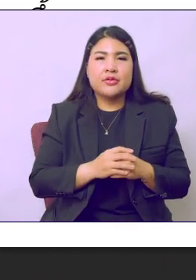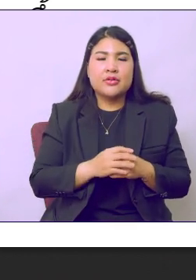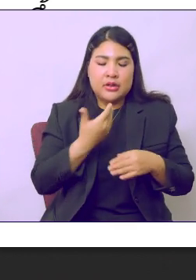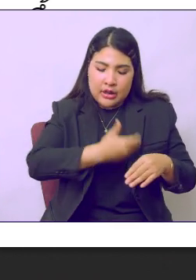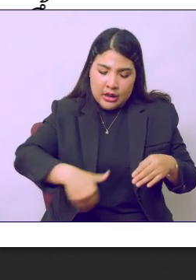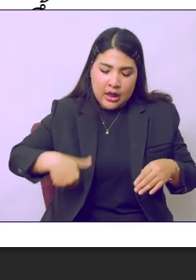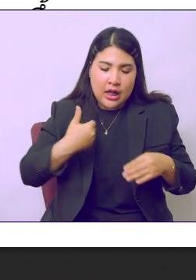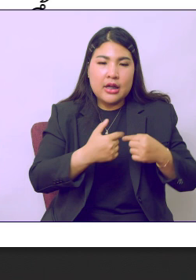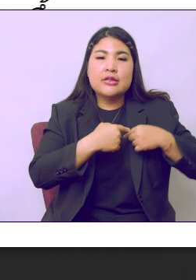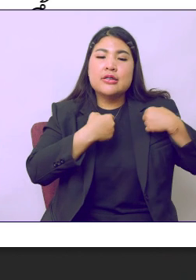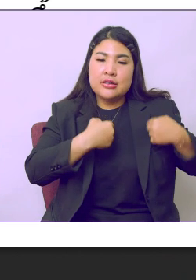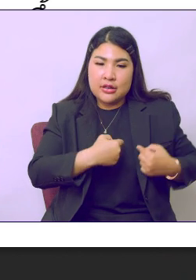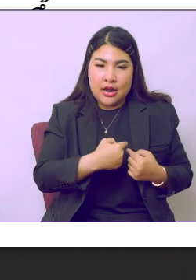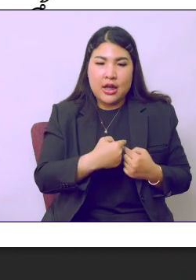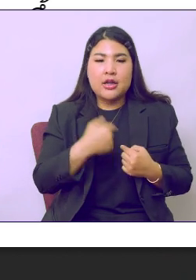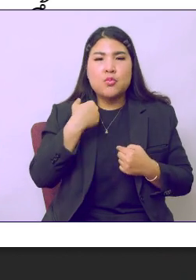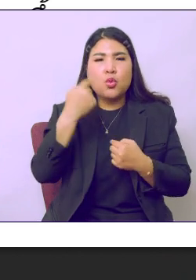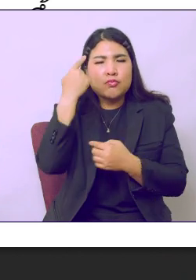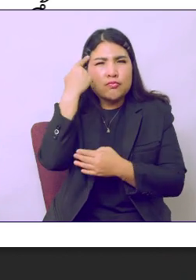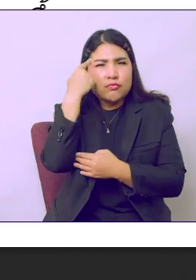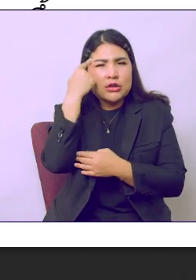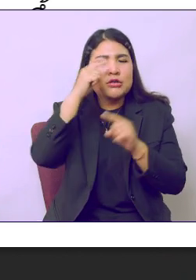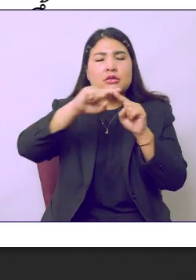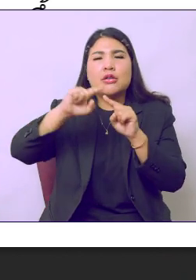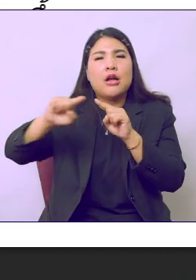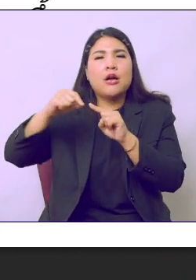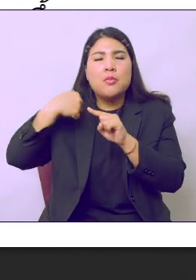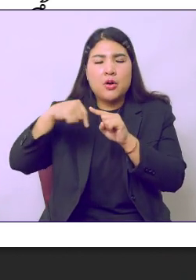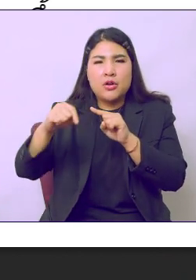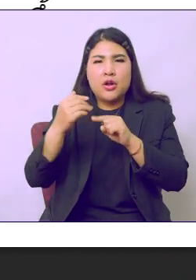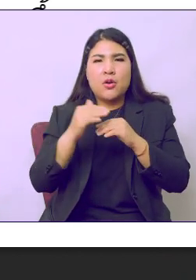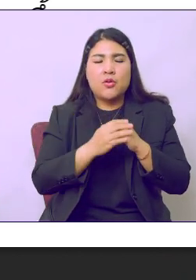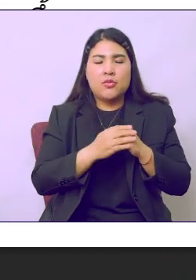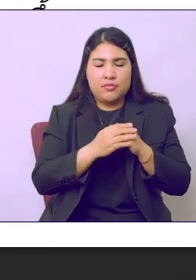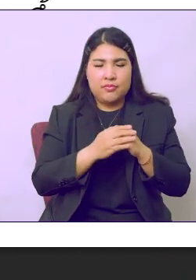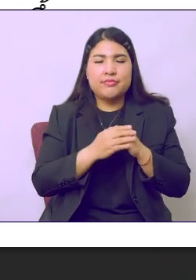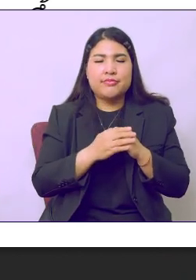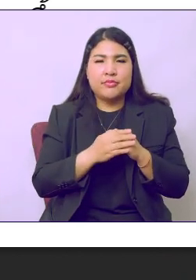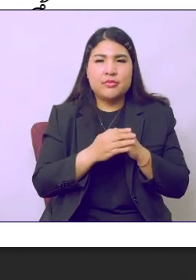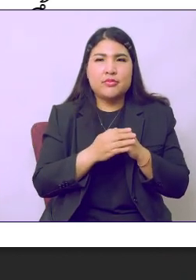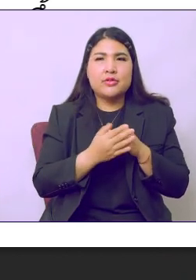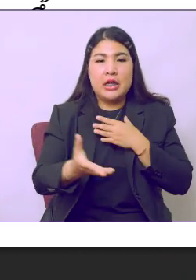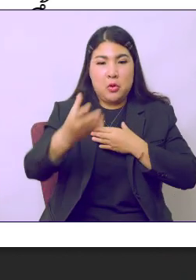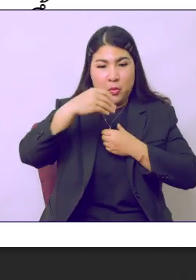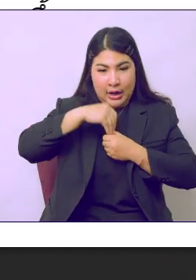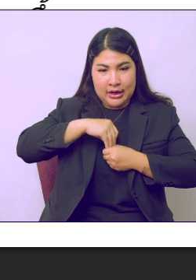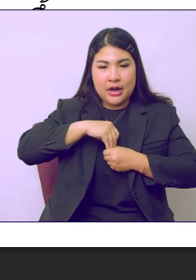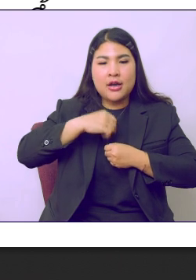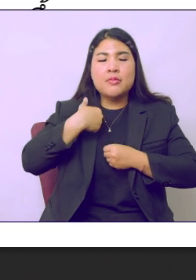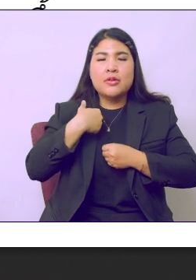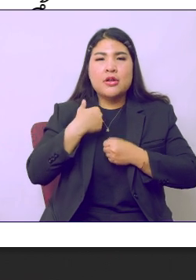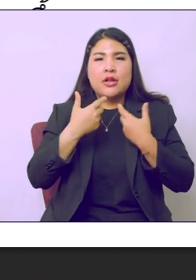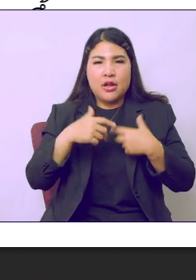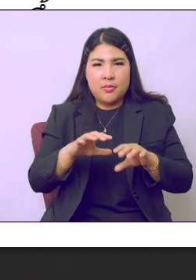ร่างกายจิตใจนะครับจิตวิญญาณนะครับเพื่อความสมดุลความสงบภายในนะครับแล้วก็โยคะเนี่ยนะครับเป็น